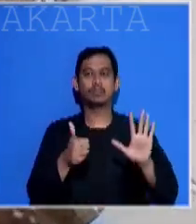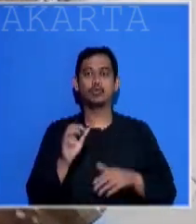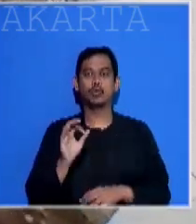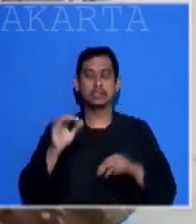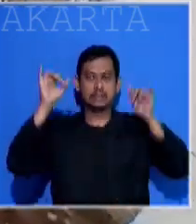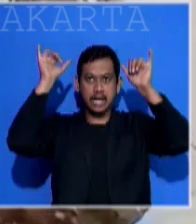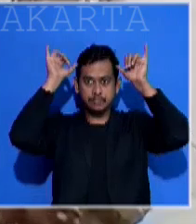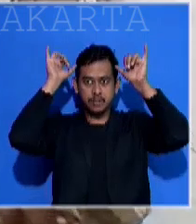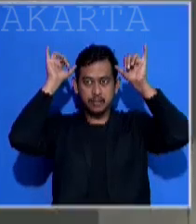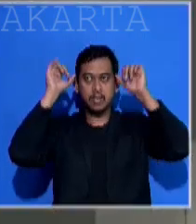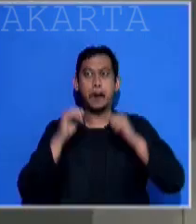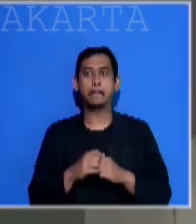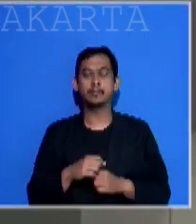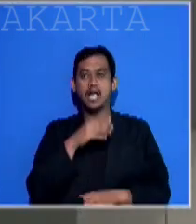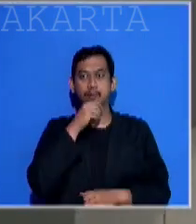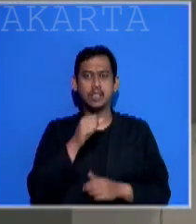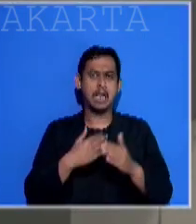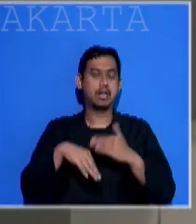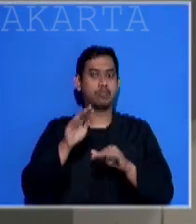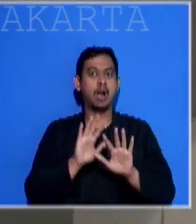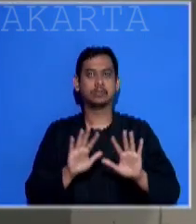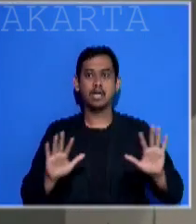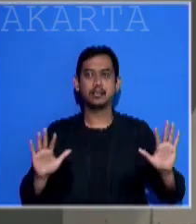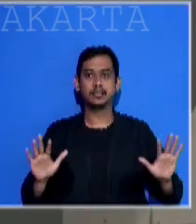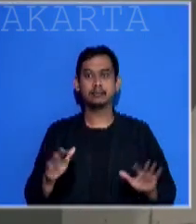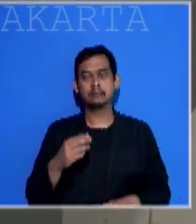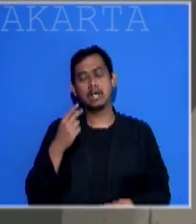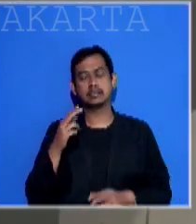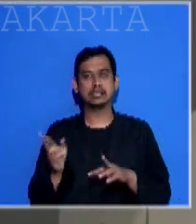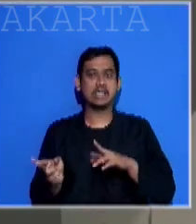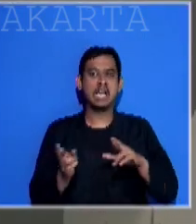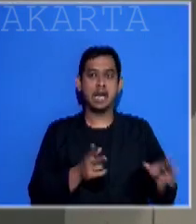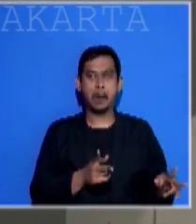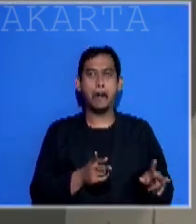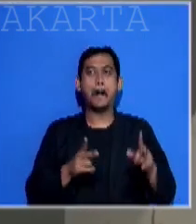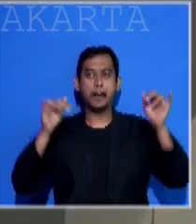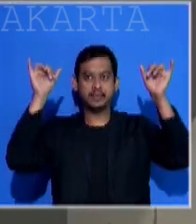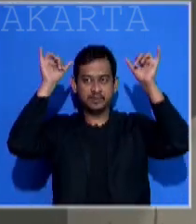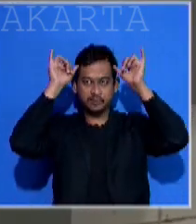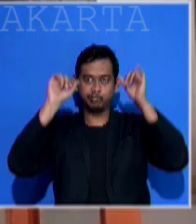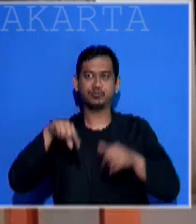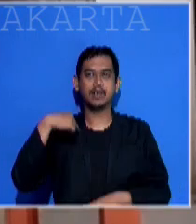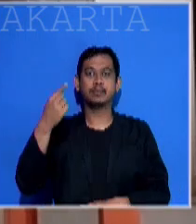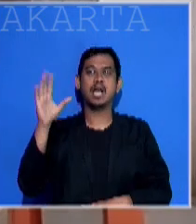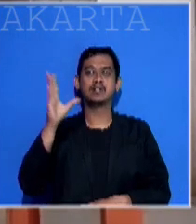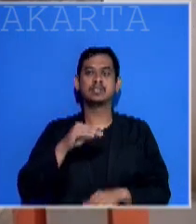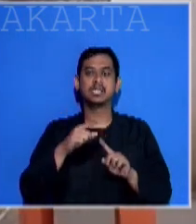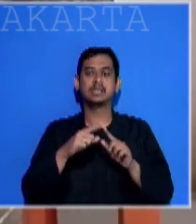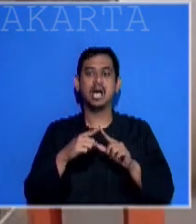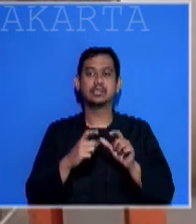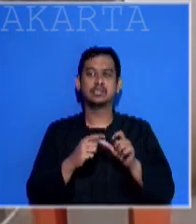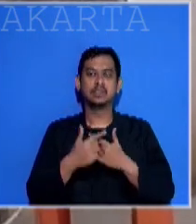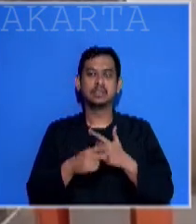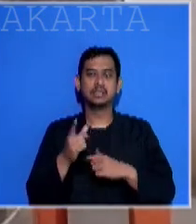dengan jumlah kambing lebih banyak rencananya 157 sapi akan diselesaikan sampai hari tasyrik berakhir